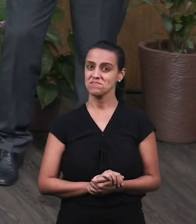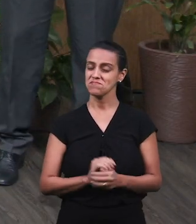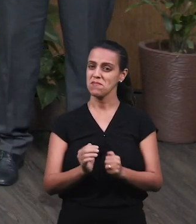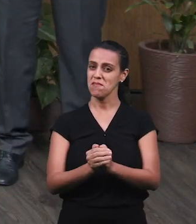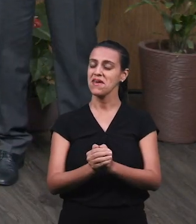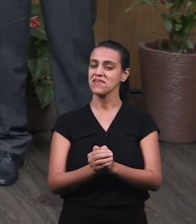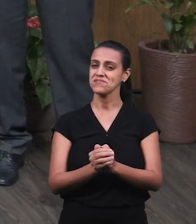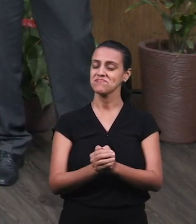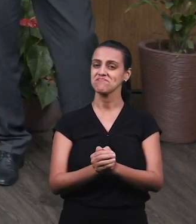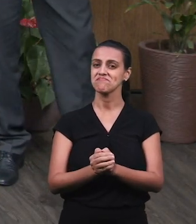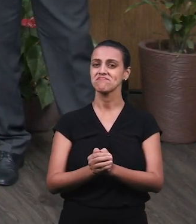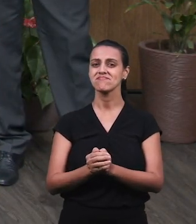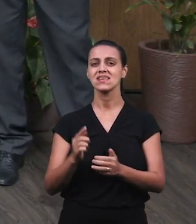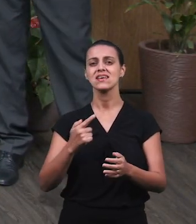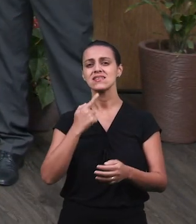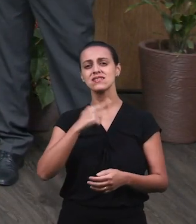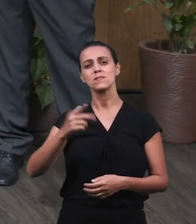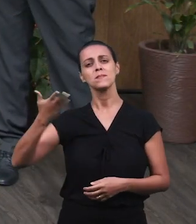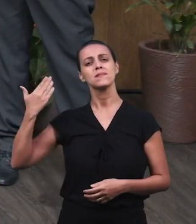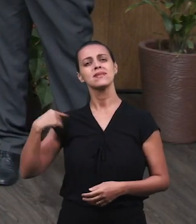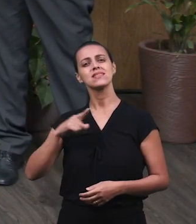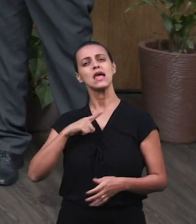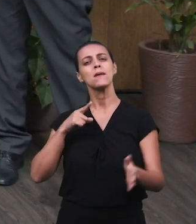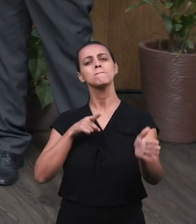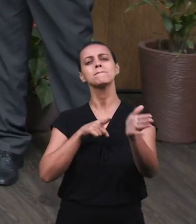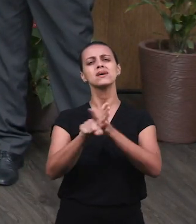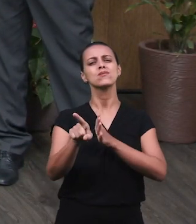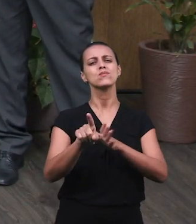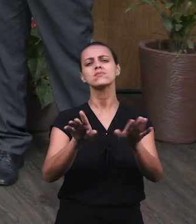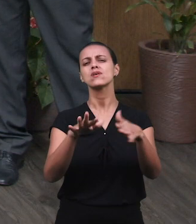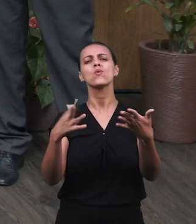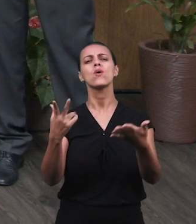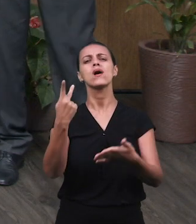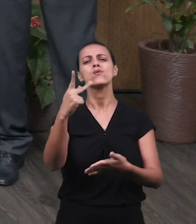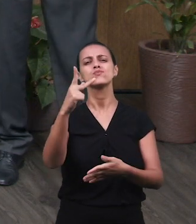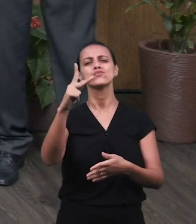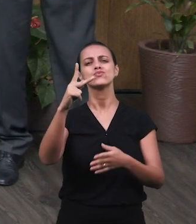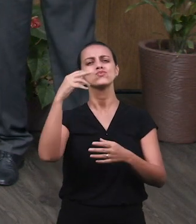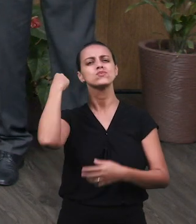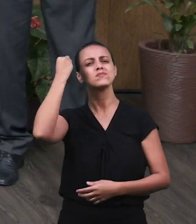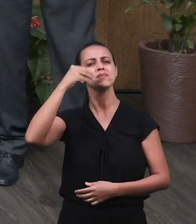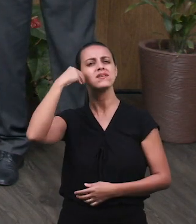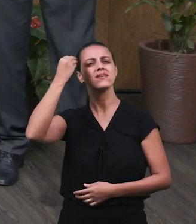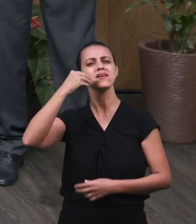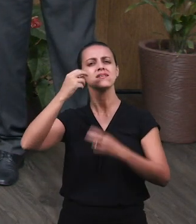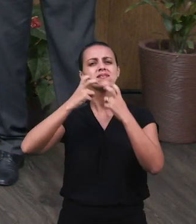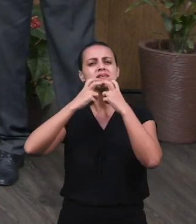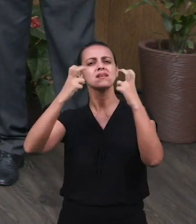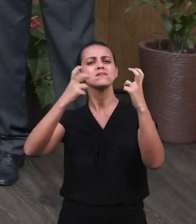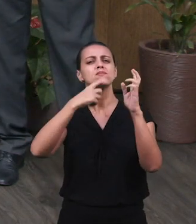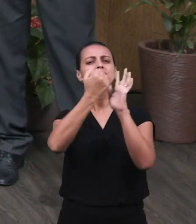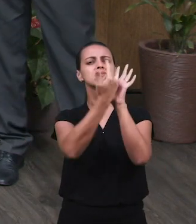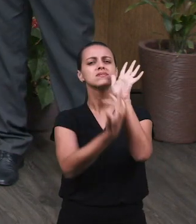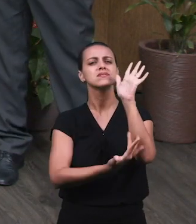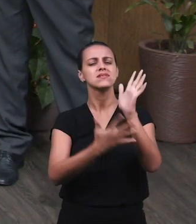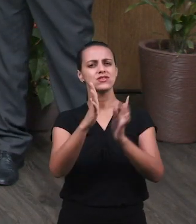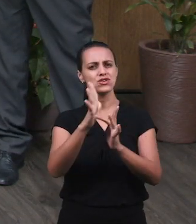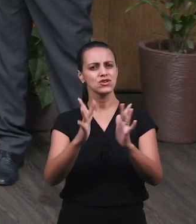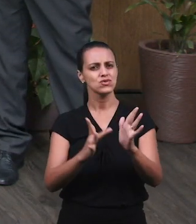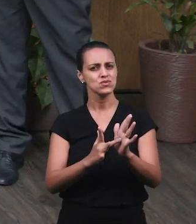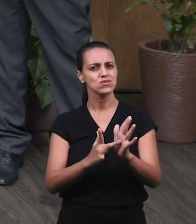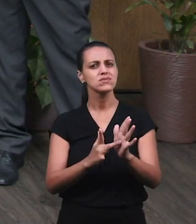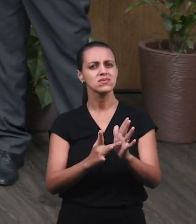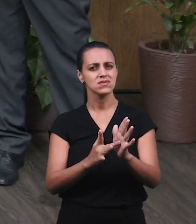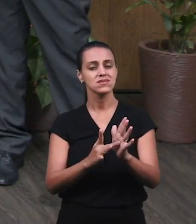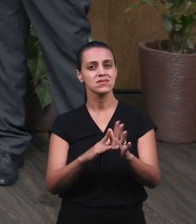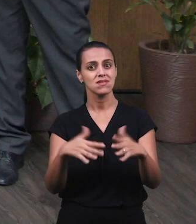Nous avons laissé une question. Quelle a été votre expérience avec la prière par le sang de Jésus?